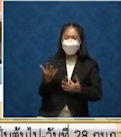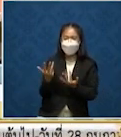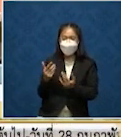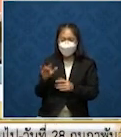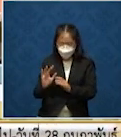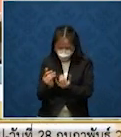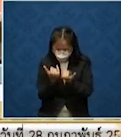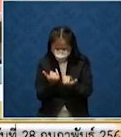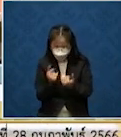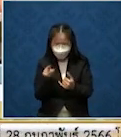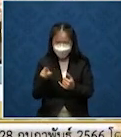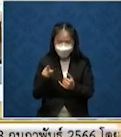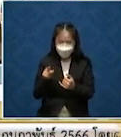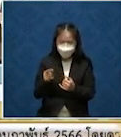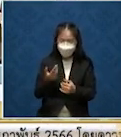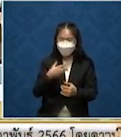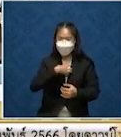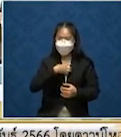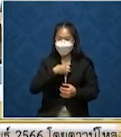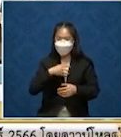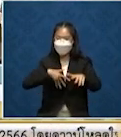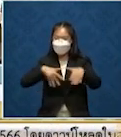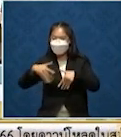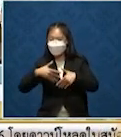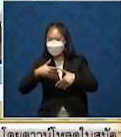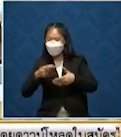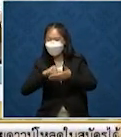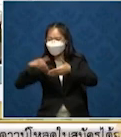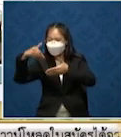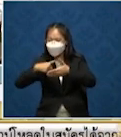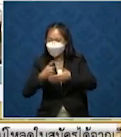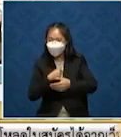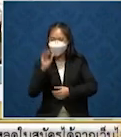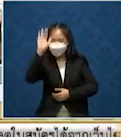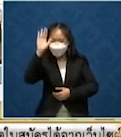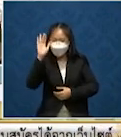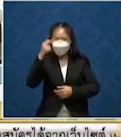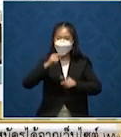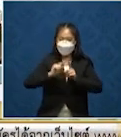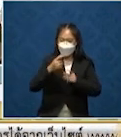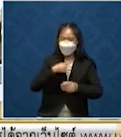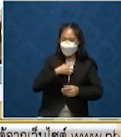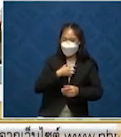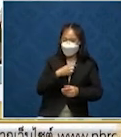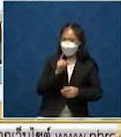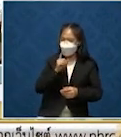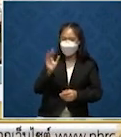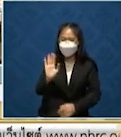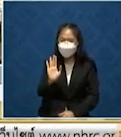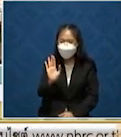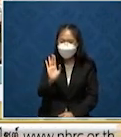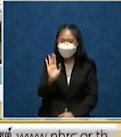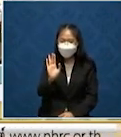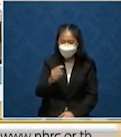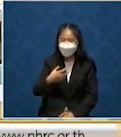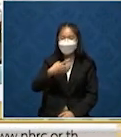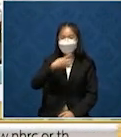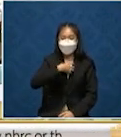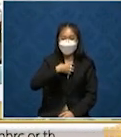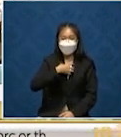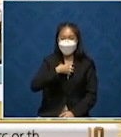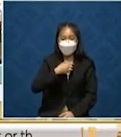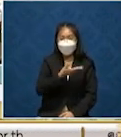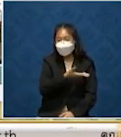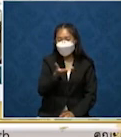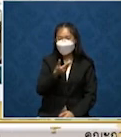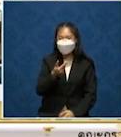ซิปให้เรียบร้อยจากนั้นมองประเทศไทยไปรอบๆแล้วจะเห็นว่า